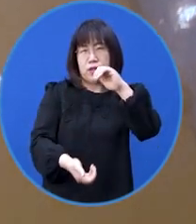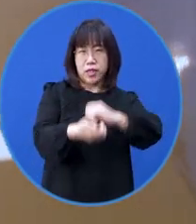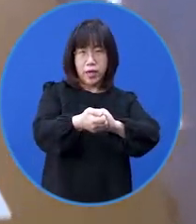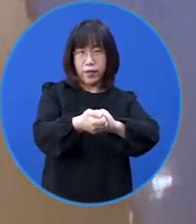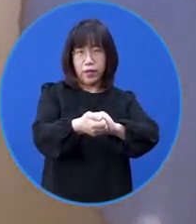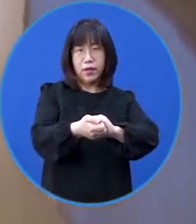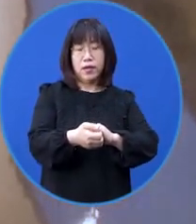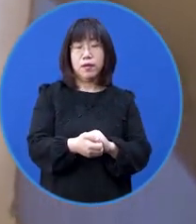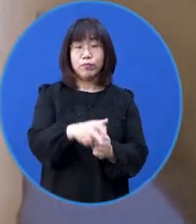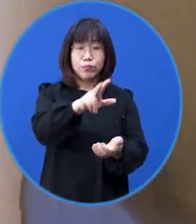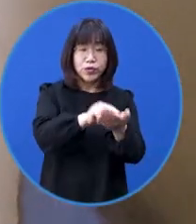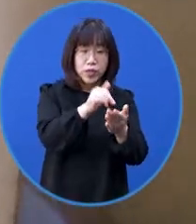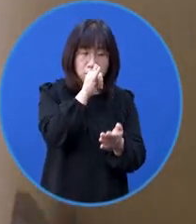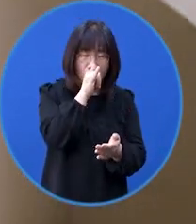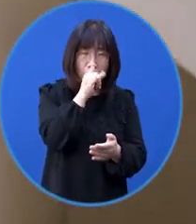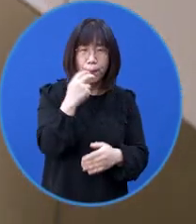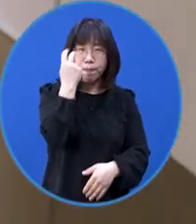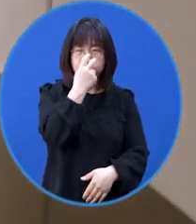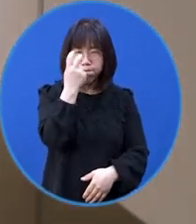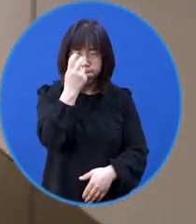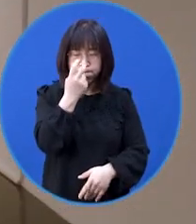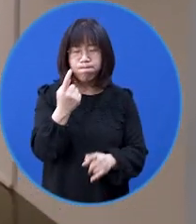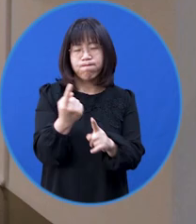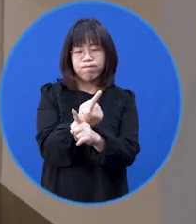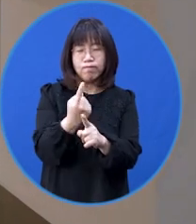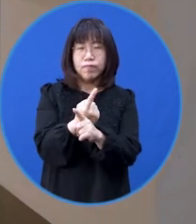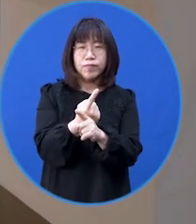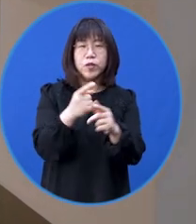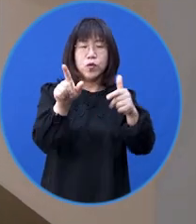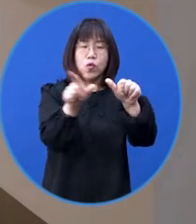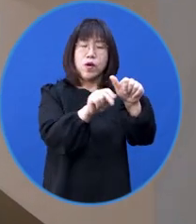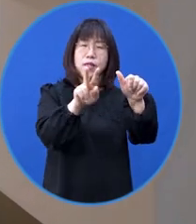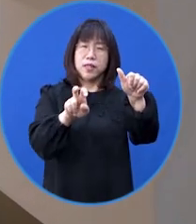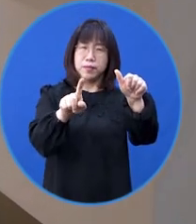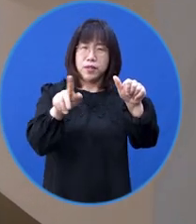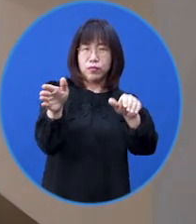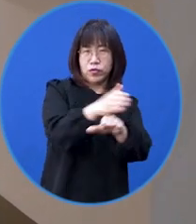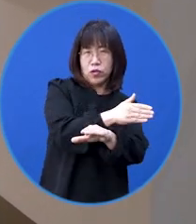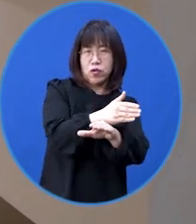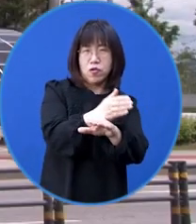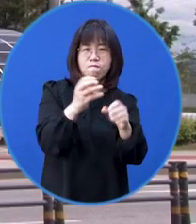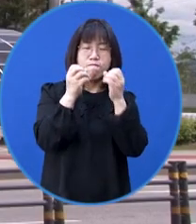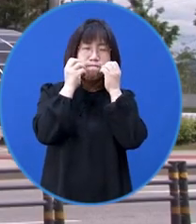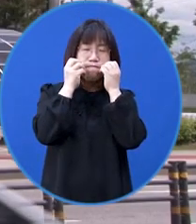시범 운영하고 문제점을 보완해 21일부터 정상 운영에 들어갑니다.